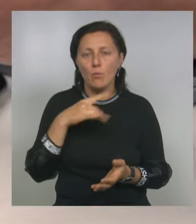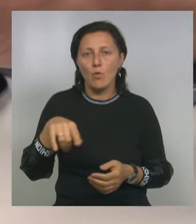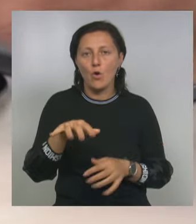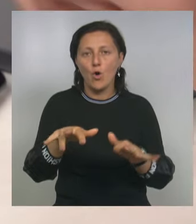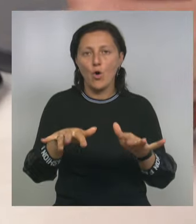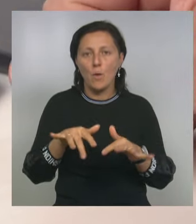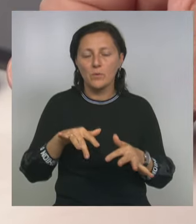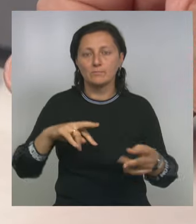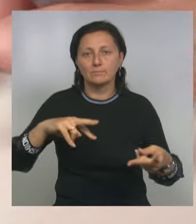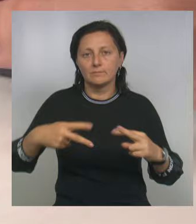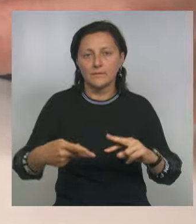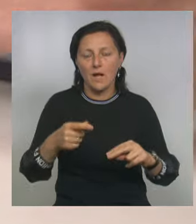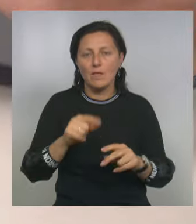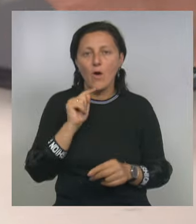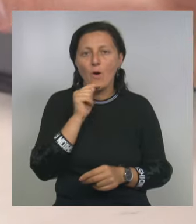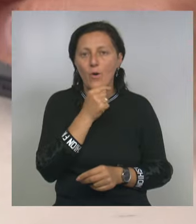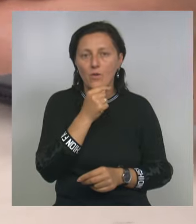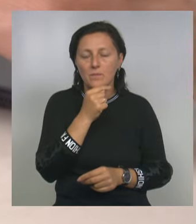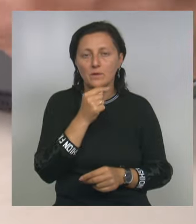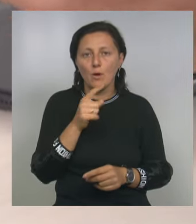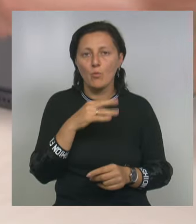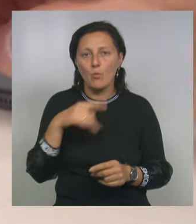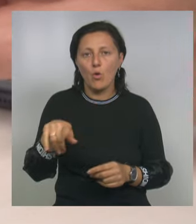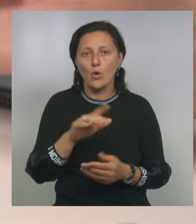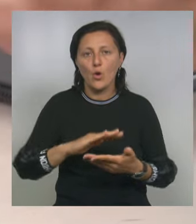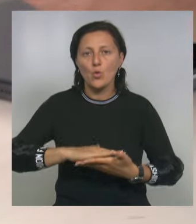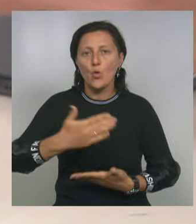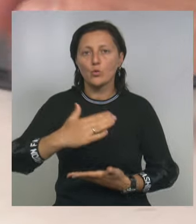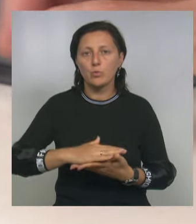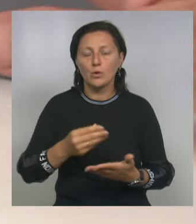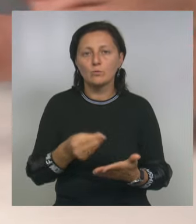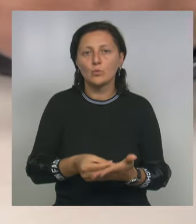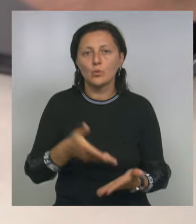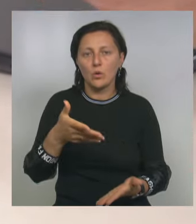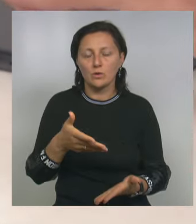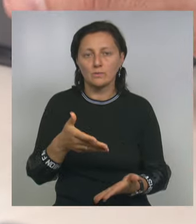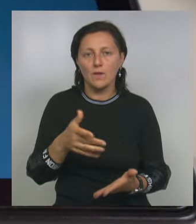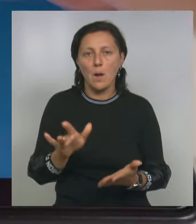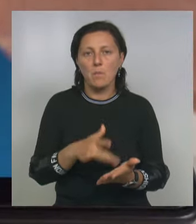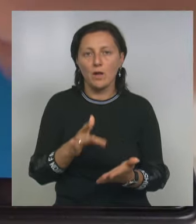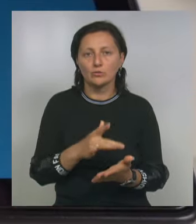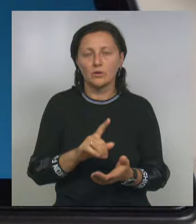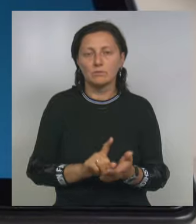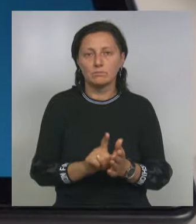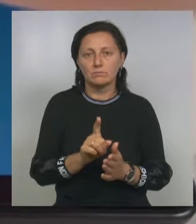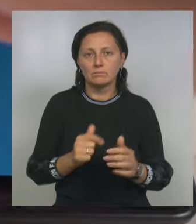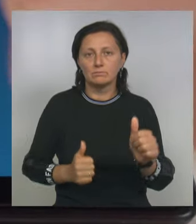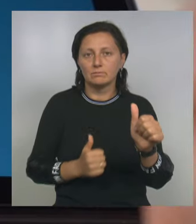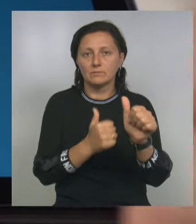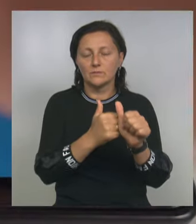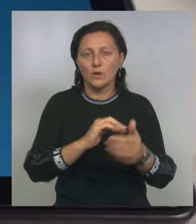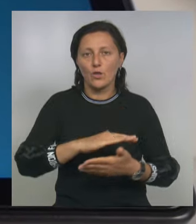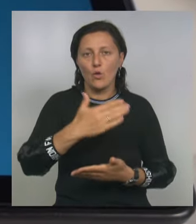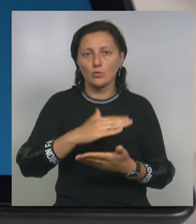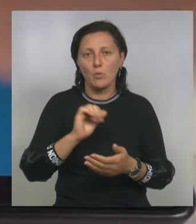это тот самый эконом-вариант на фоне подорожания многих моделей ноутбуков. А по характеристикам планшеты приближаются к ним и способны полноценно заменить